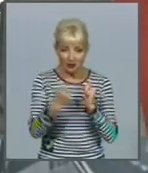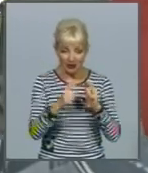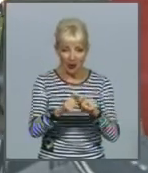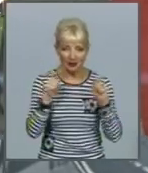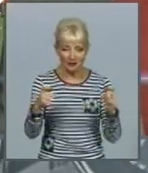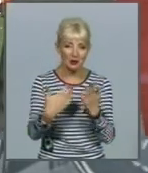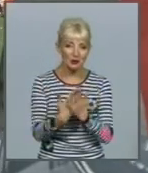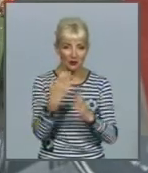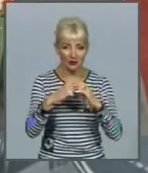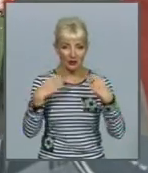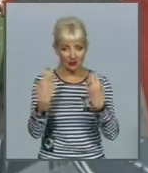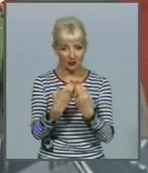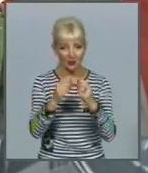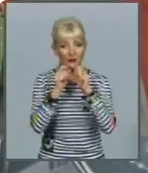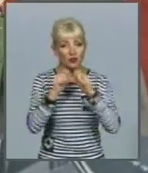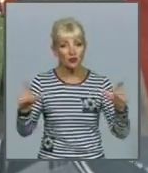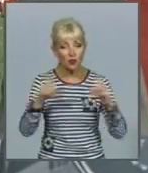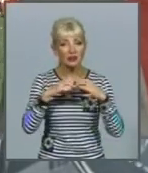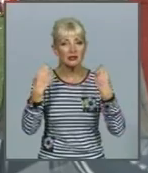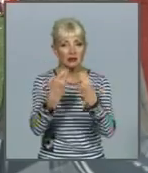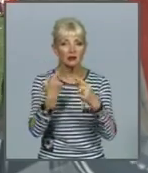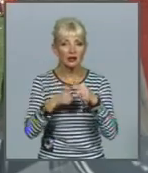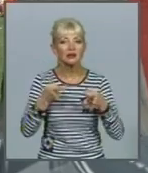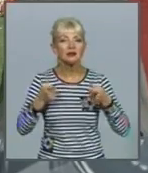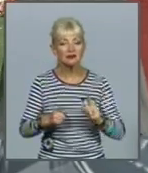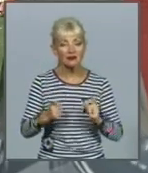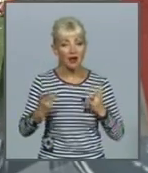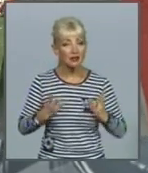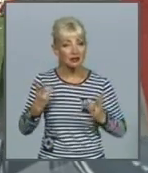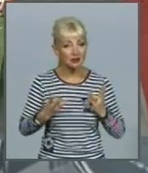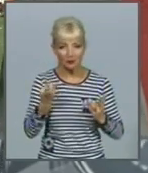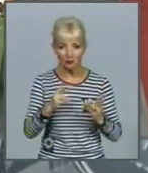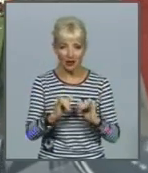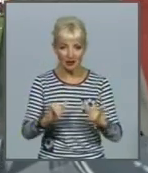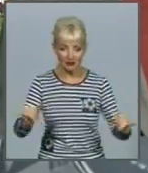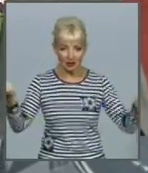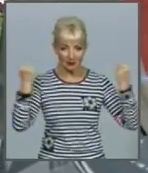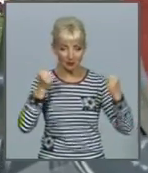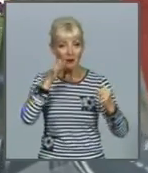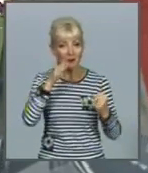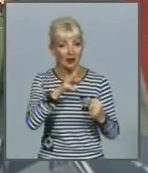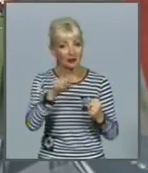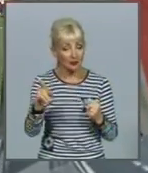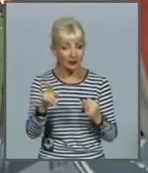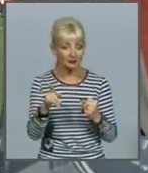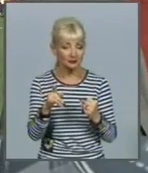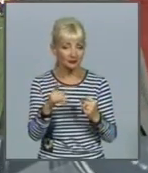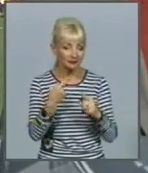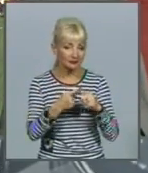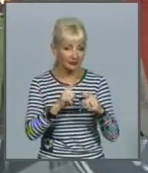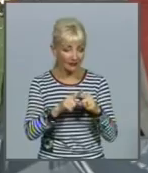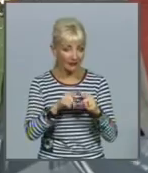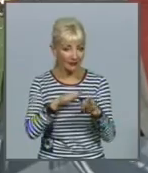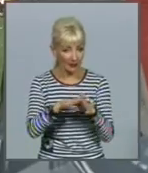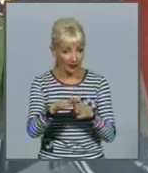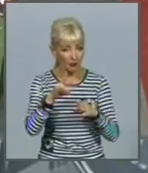Школьні стадіони – це дійсно стимул для розвитку спорту. Коли ми робили цю програму по ініціативі харківського міського голови